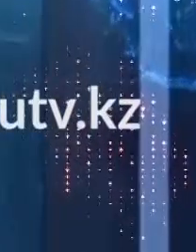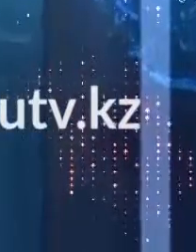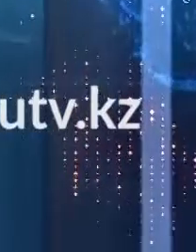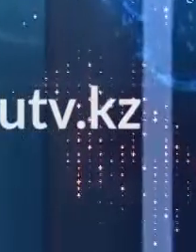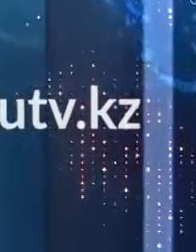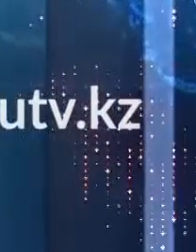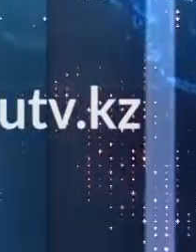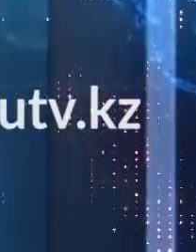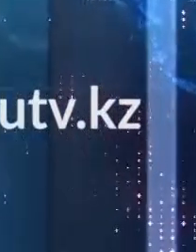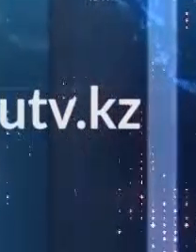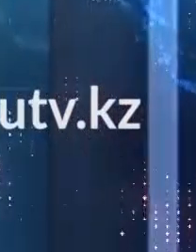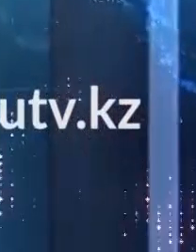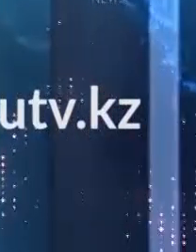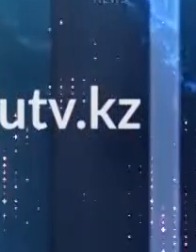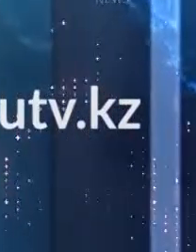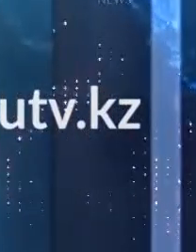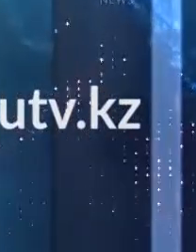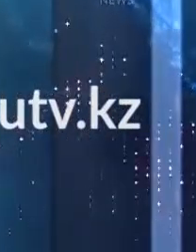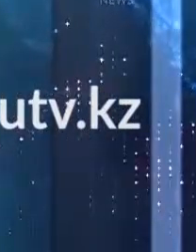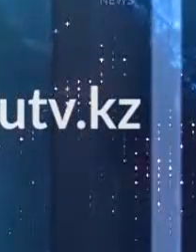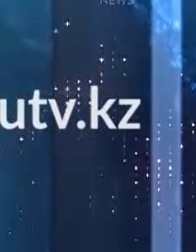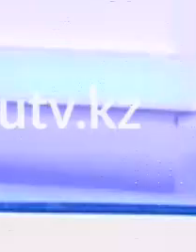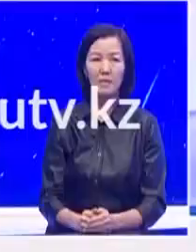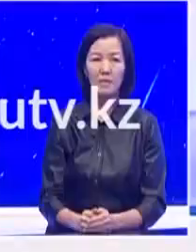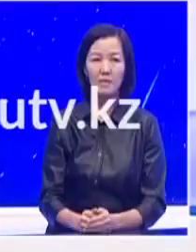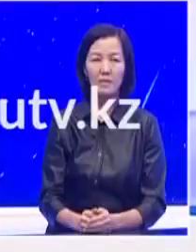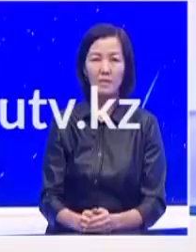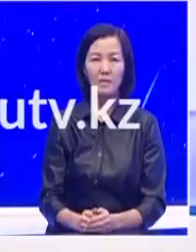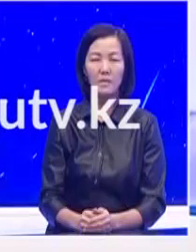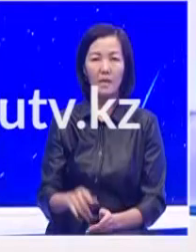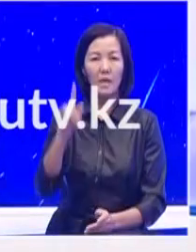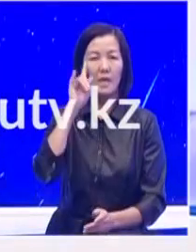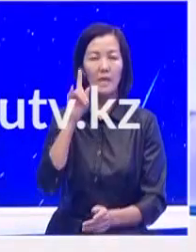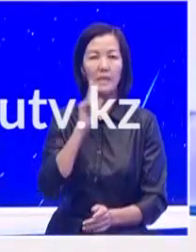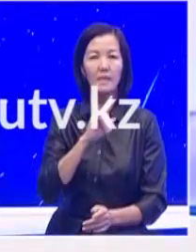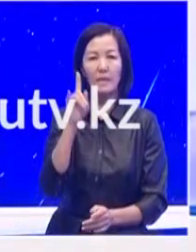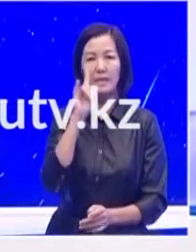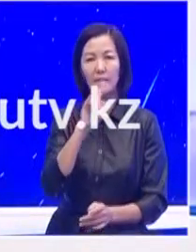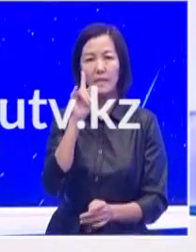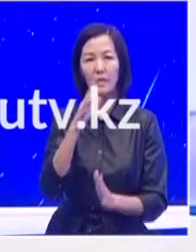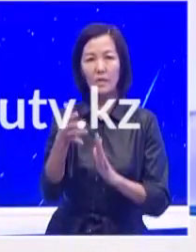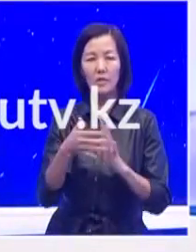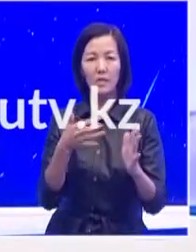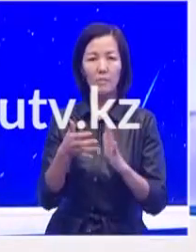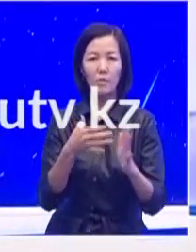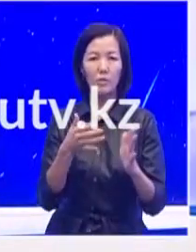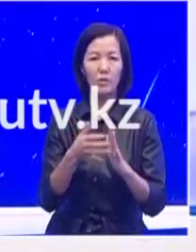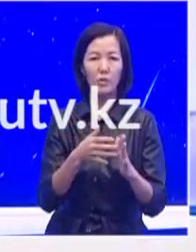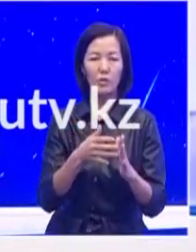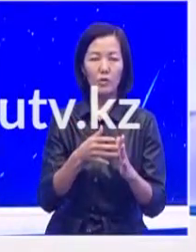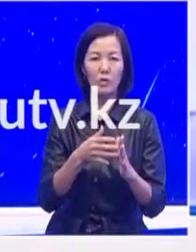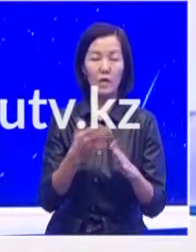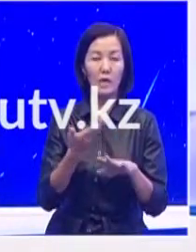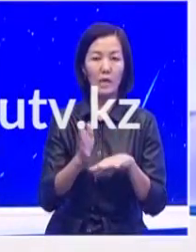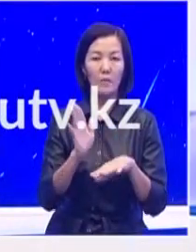Хамзин, Жетісу арнасы, Ақсу ауданы. Елімізде дизель отынның жетіспеушілігі күннен